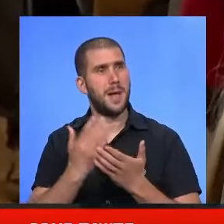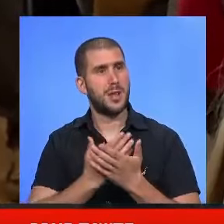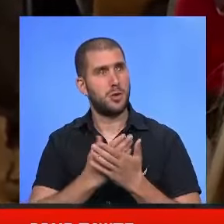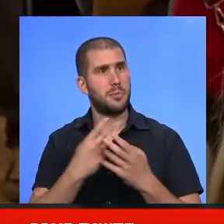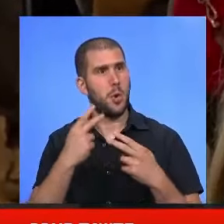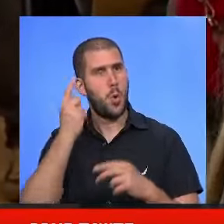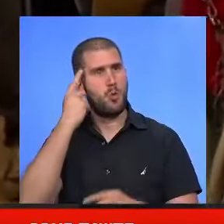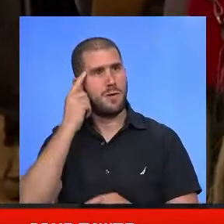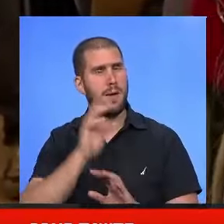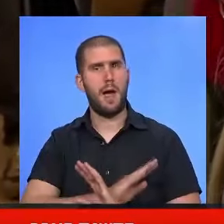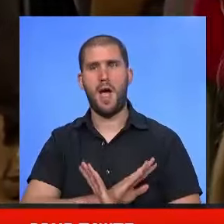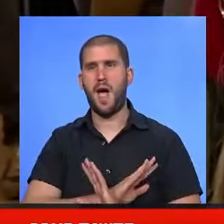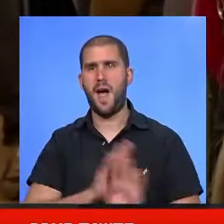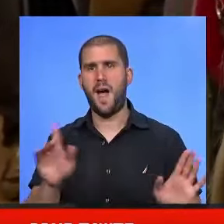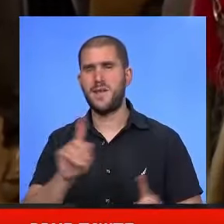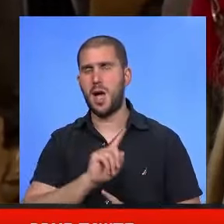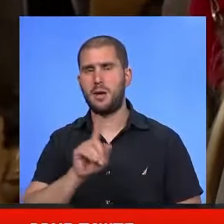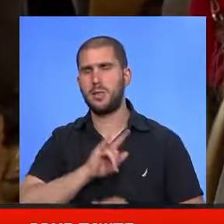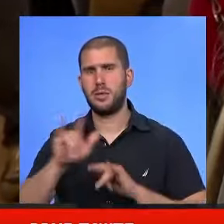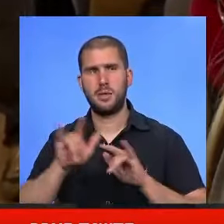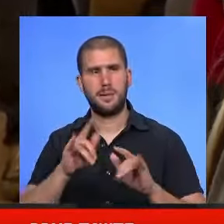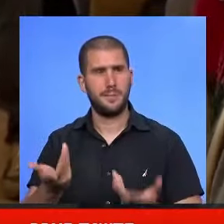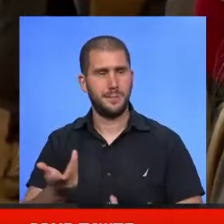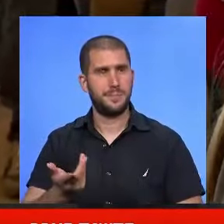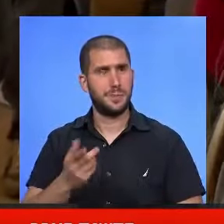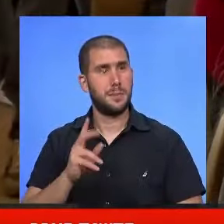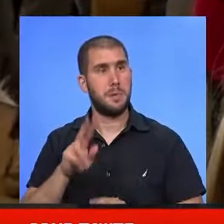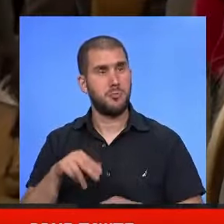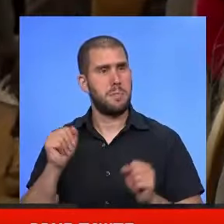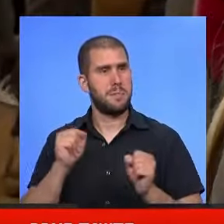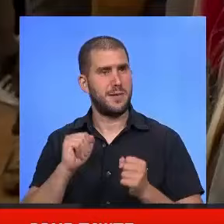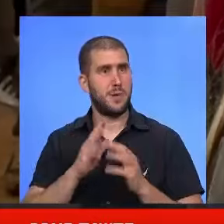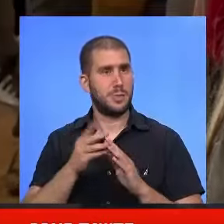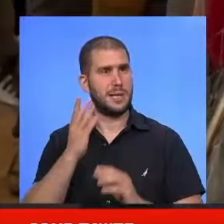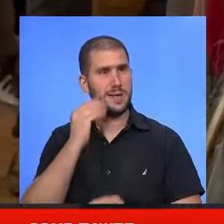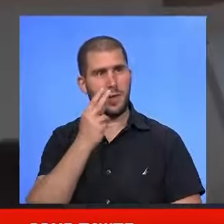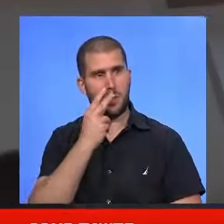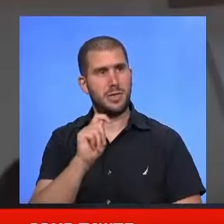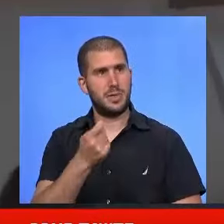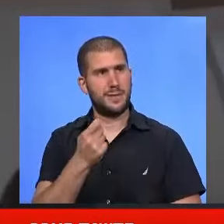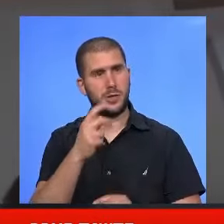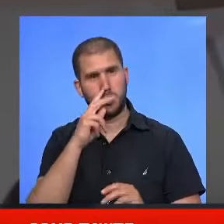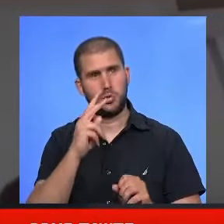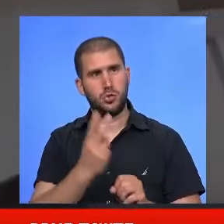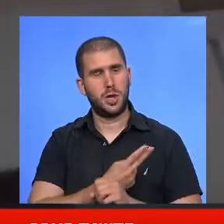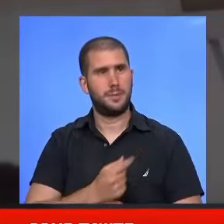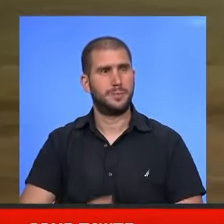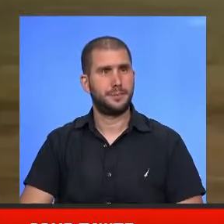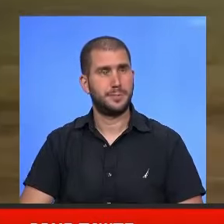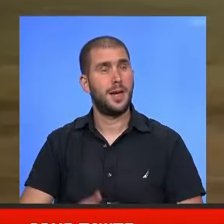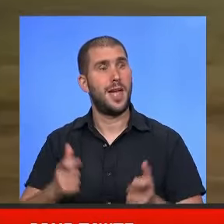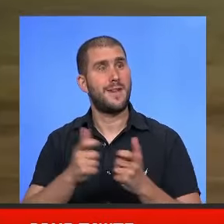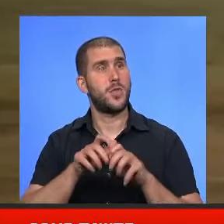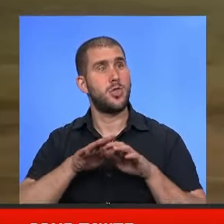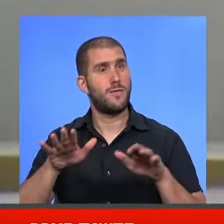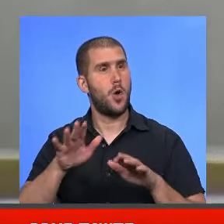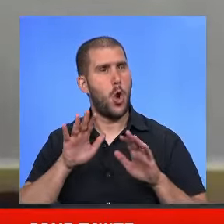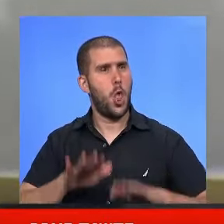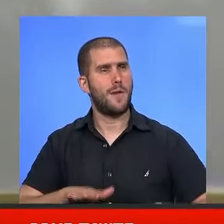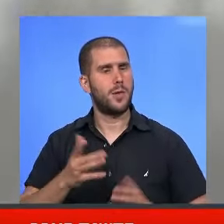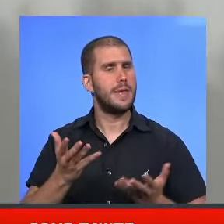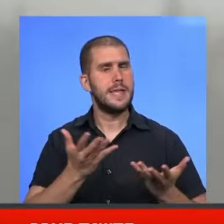חושבים שאין אף אחד שנוסע וממש מפחיד וזה, אז זה כיף לראות שדווקא שגרה. חברות התעופה לא אוהבות